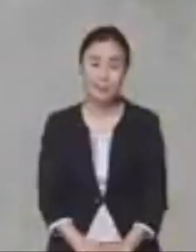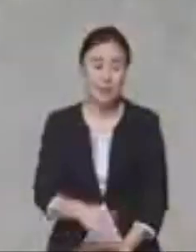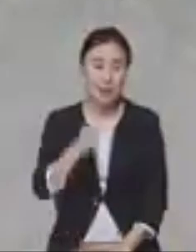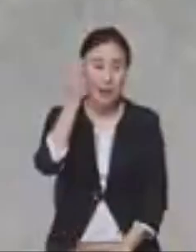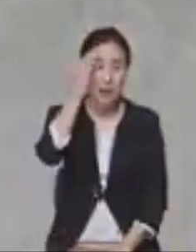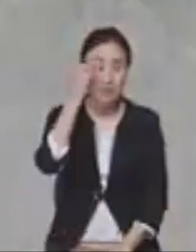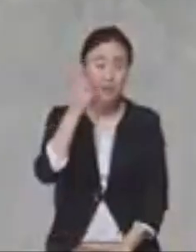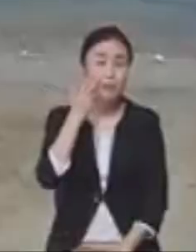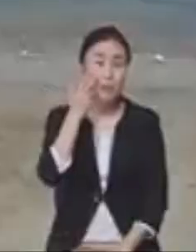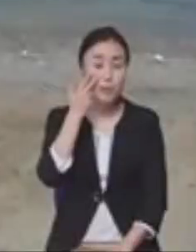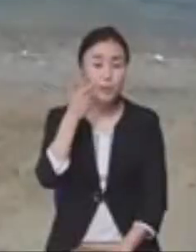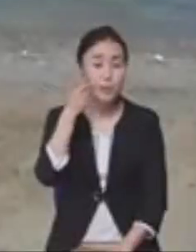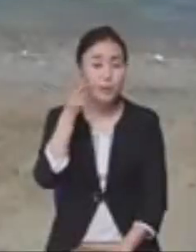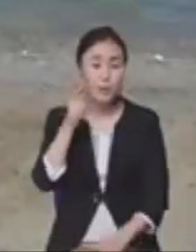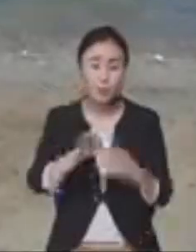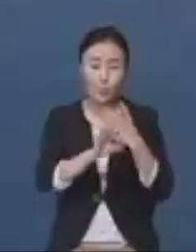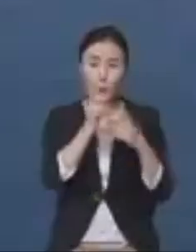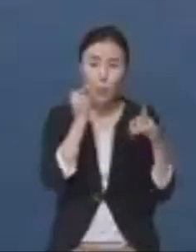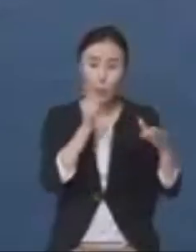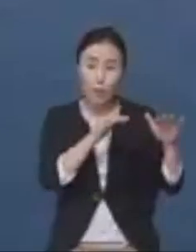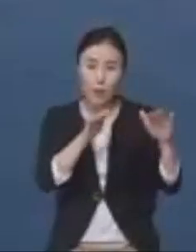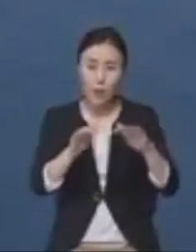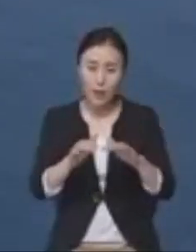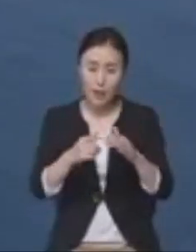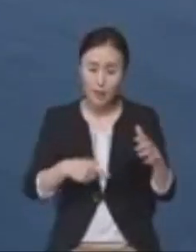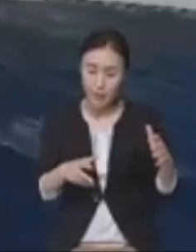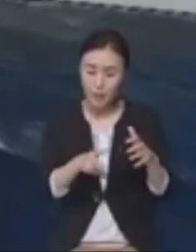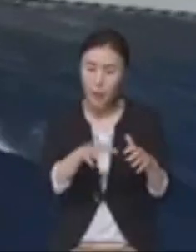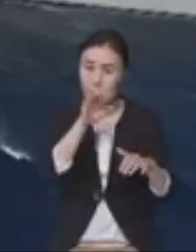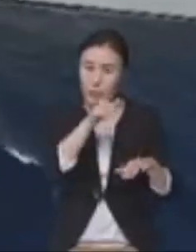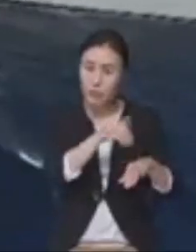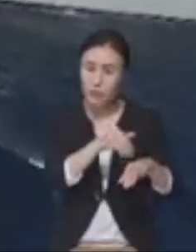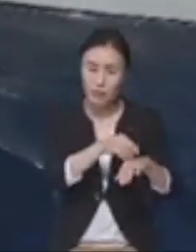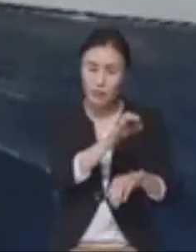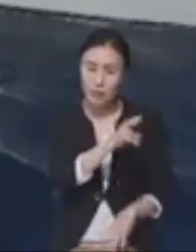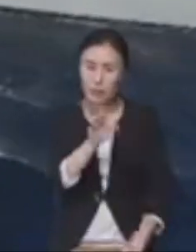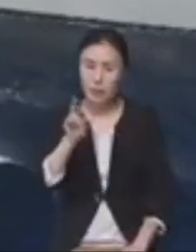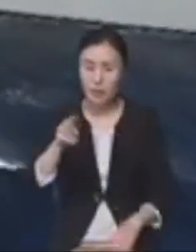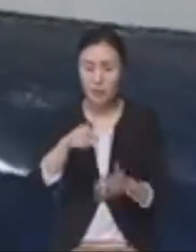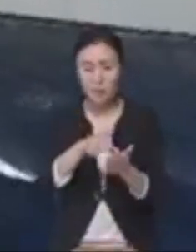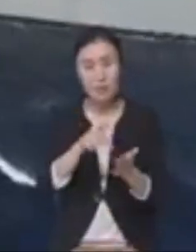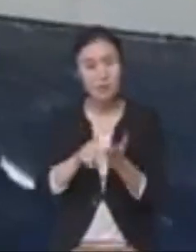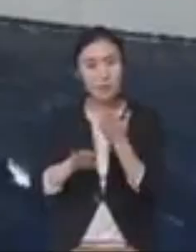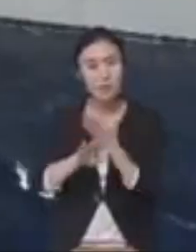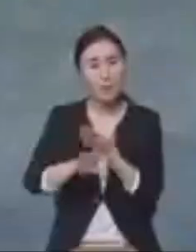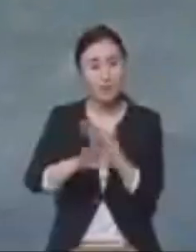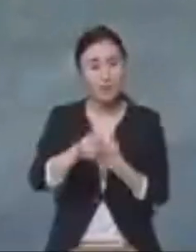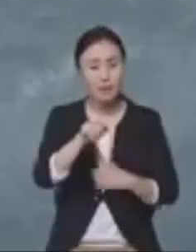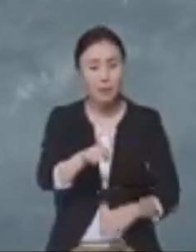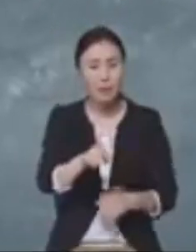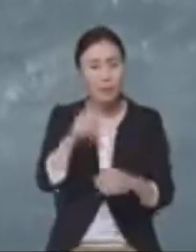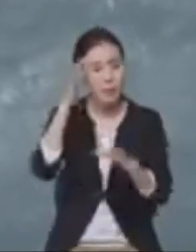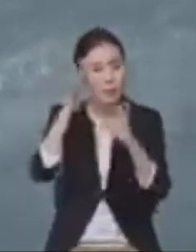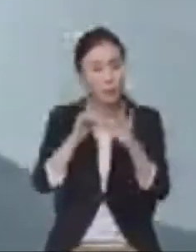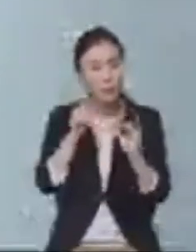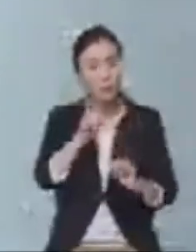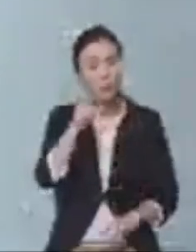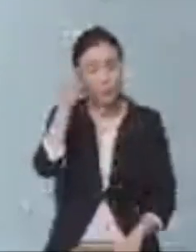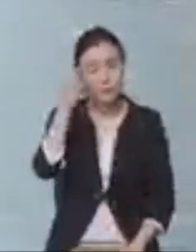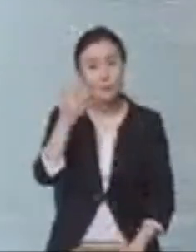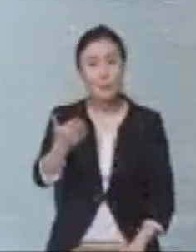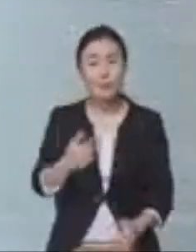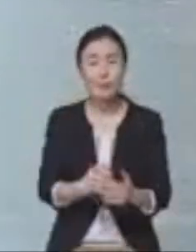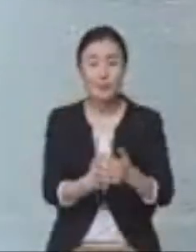한메일 동일 연합훈련을 두고 여야간 전쟁이 격화되고 있는 가운데 어느 의견을 더 공감하는지를 물었습니다